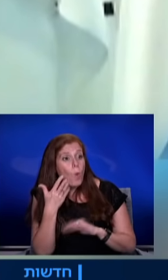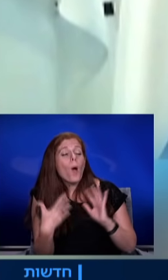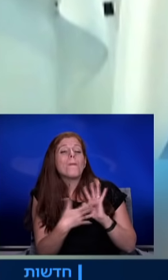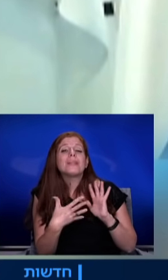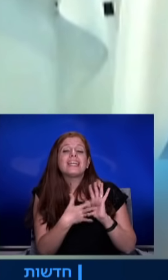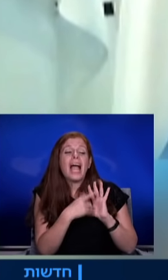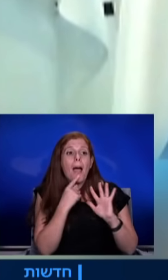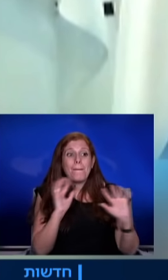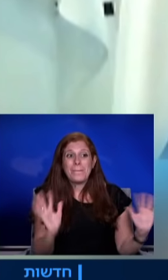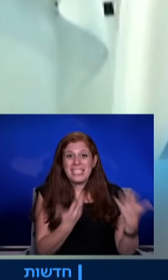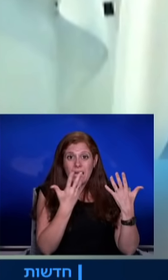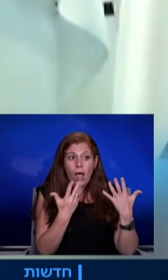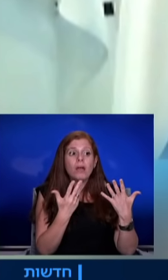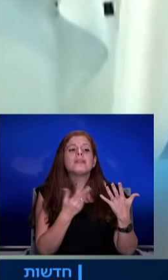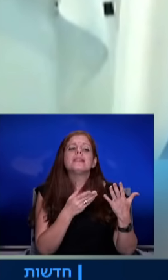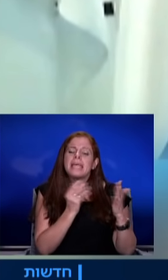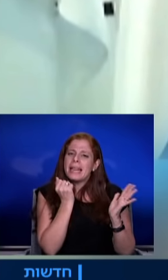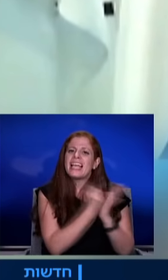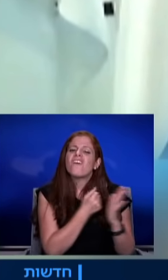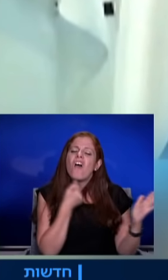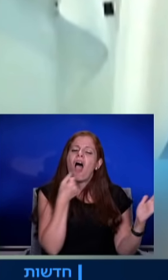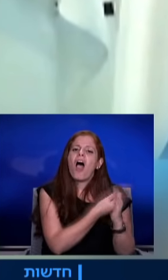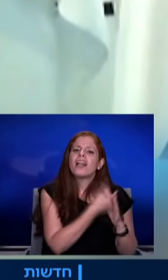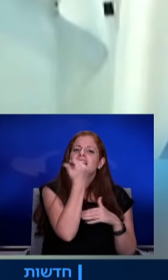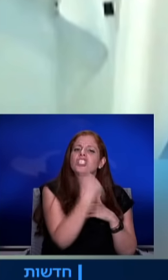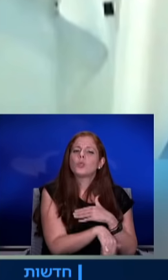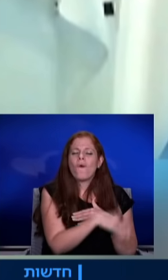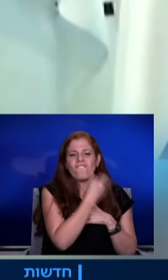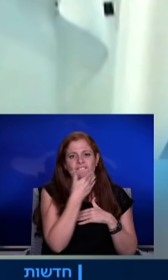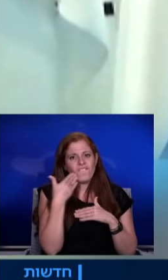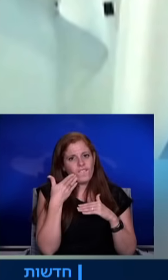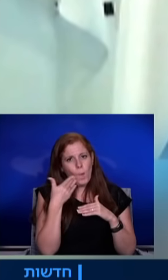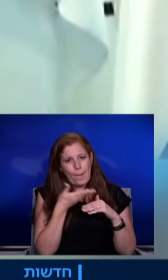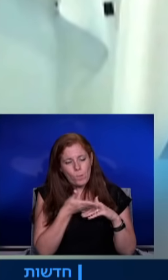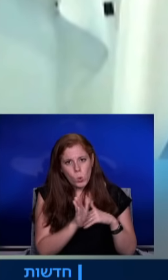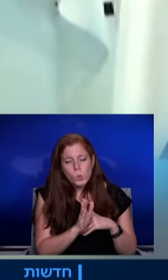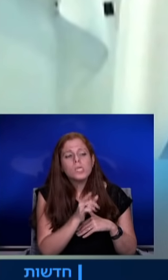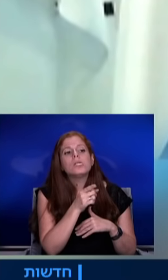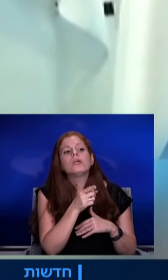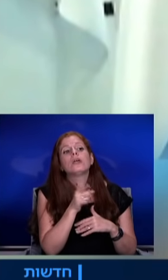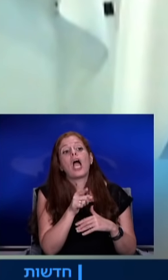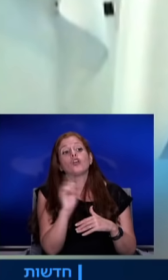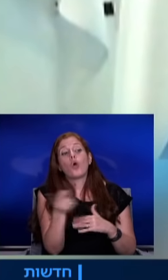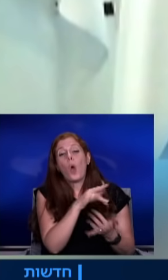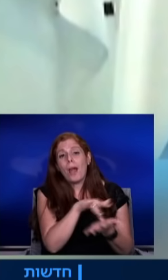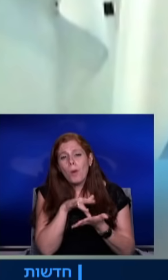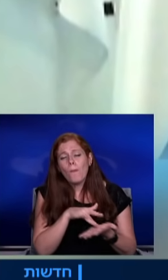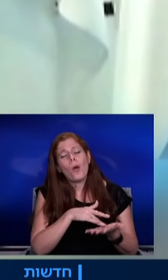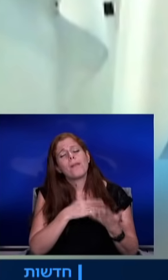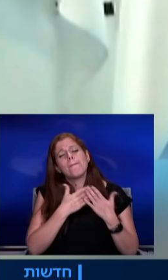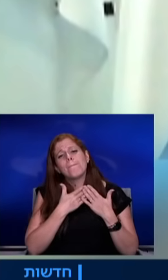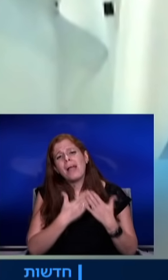עד ליציאת הצום, עד ליציאת יום כיפור. כך שכל המקומות, בתי